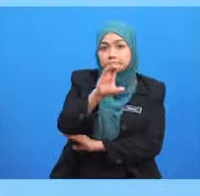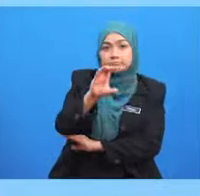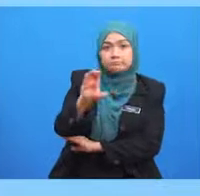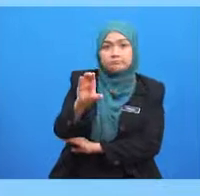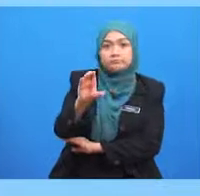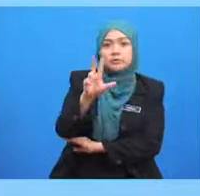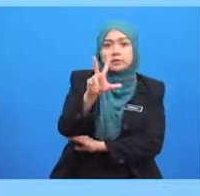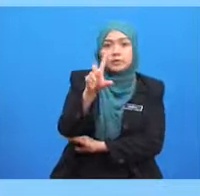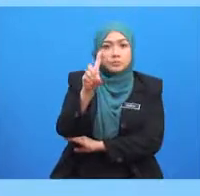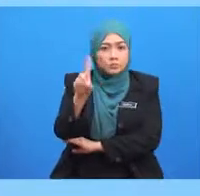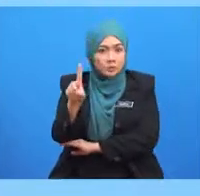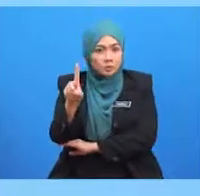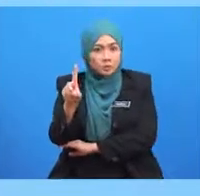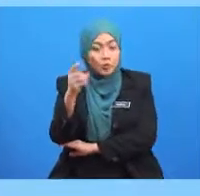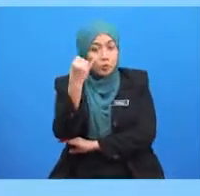530